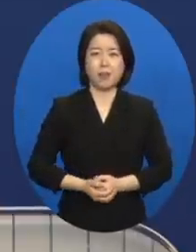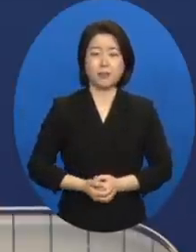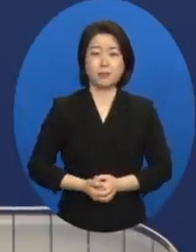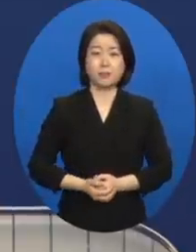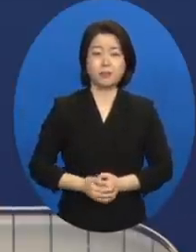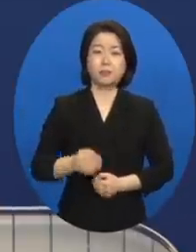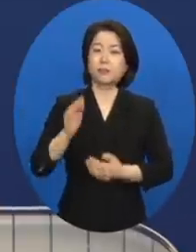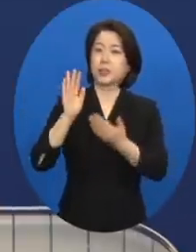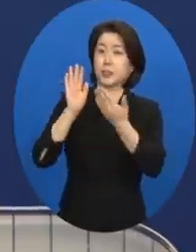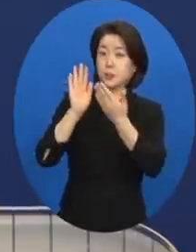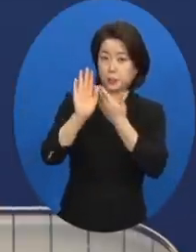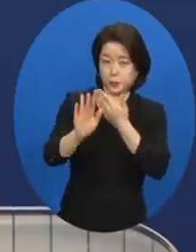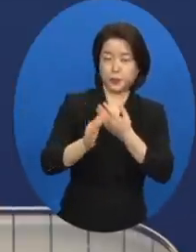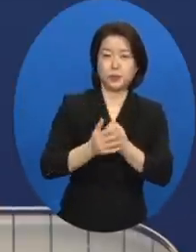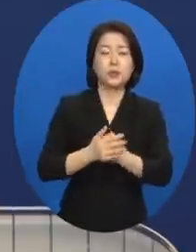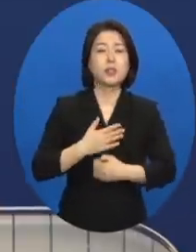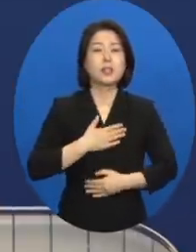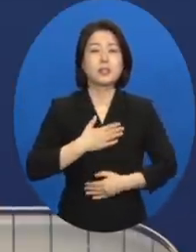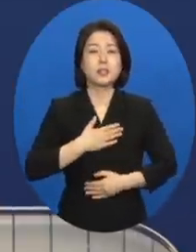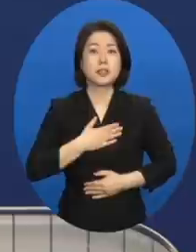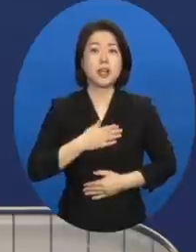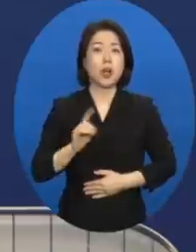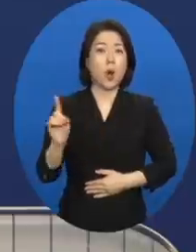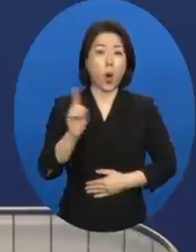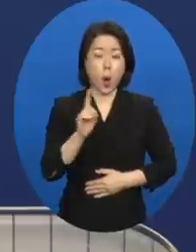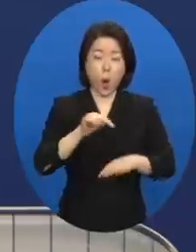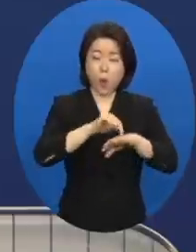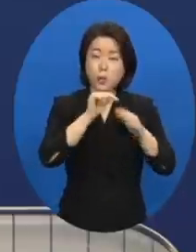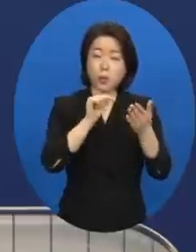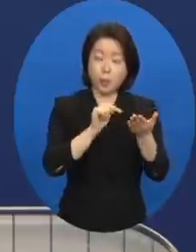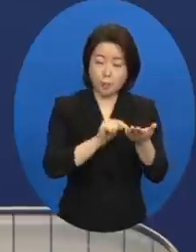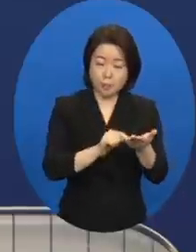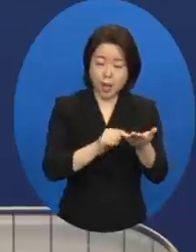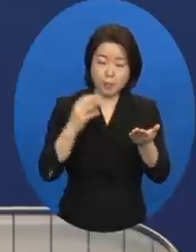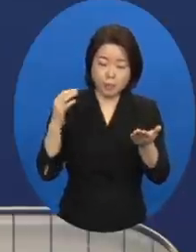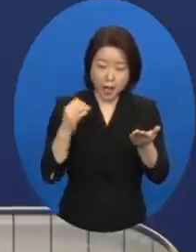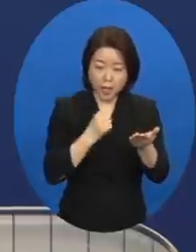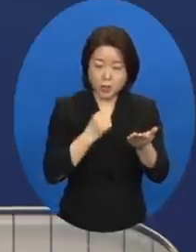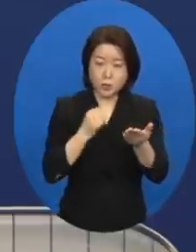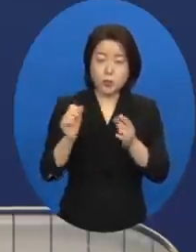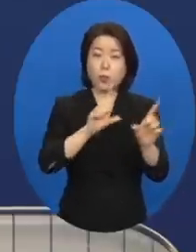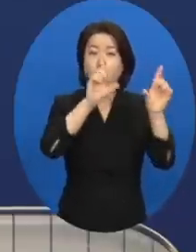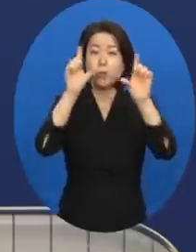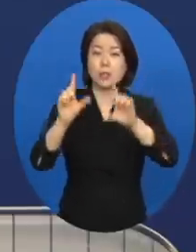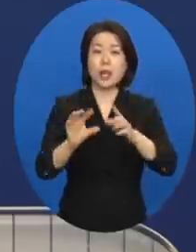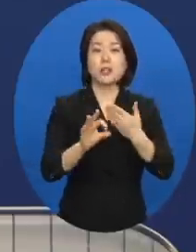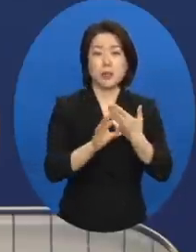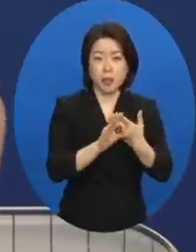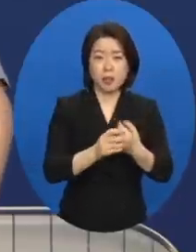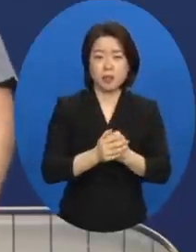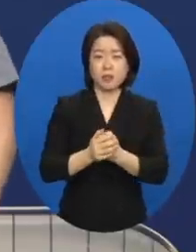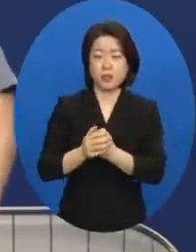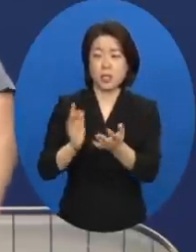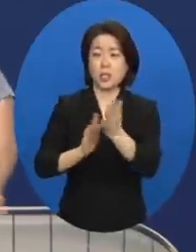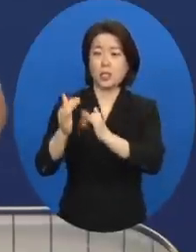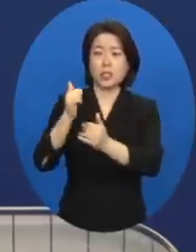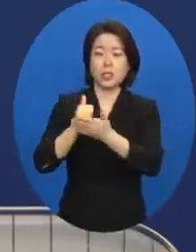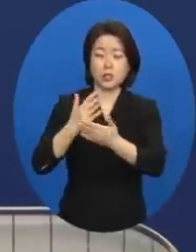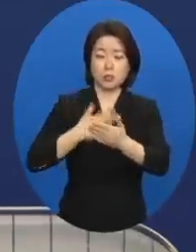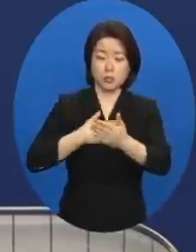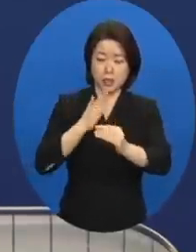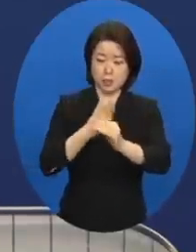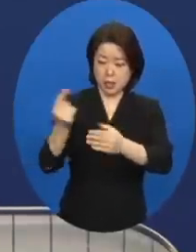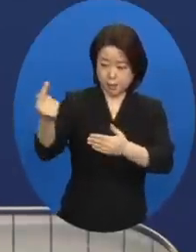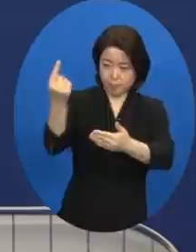그 뒤로요 제가 어떤 마음으로 살게 됐냐면 예수님이 내 주신